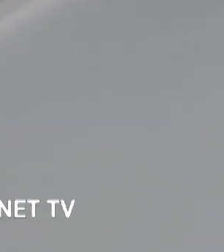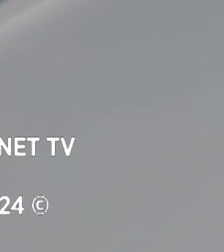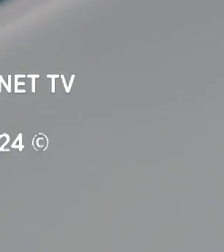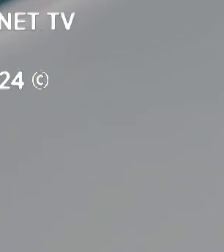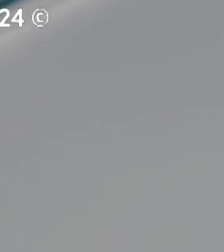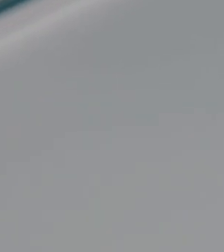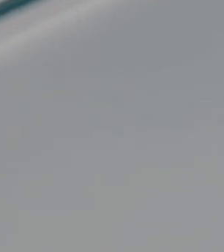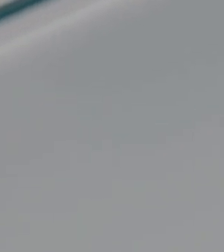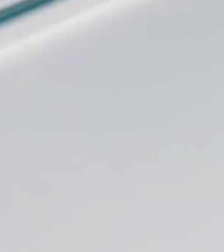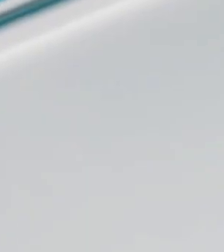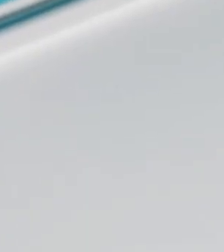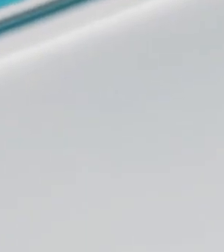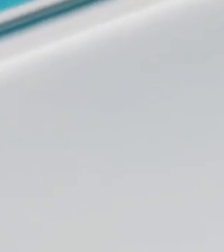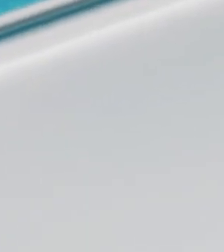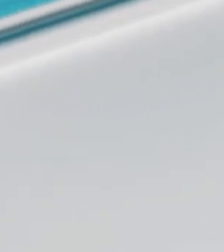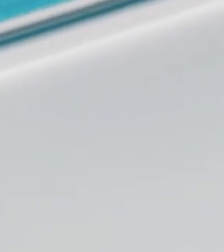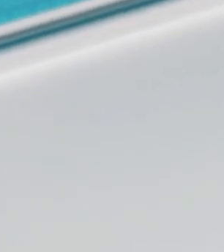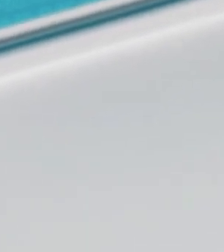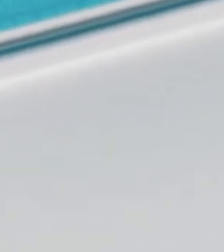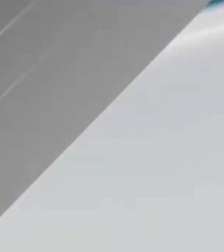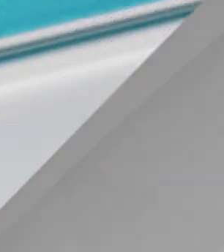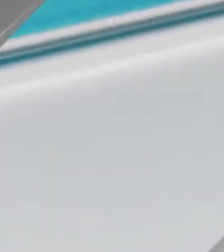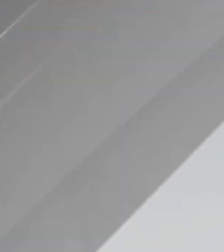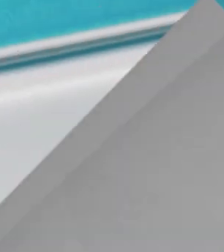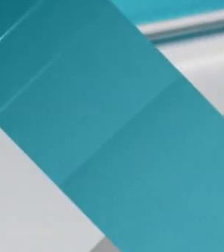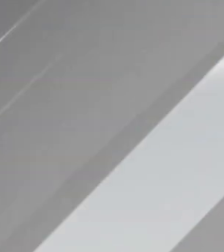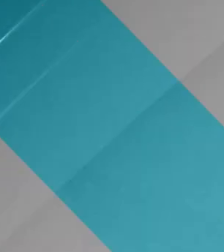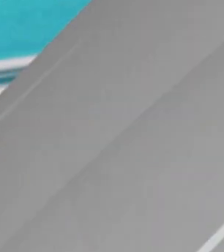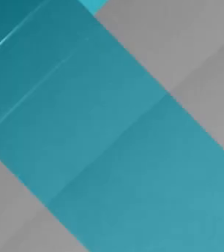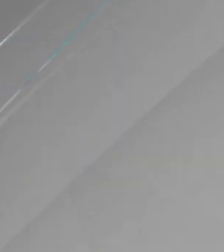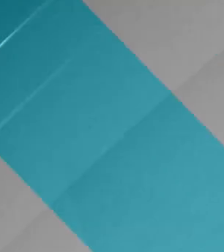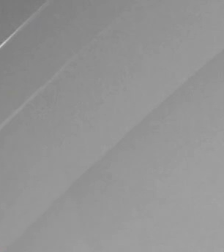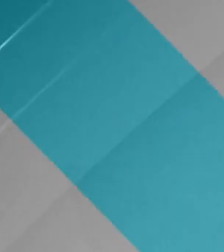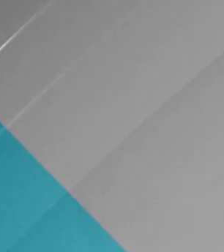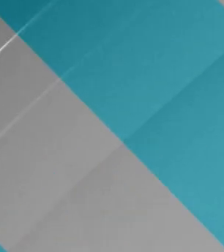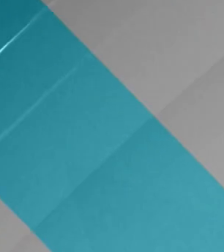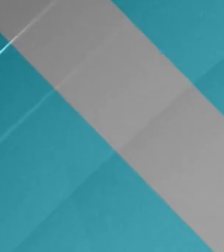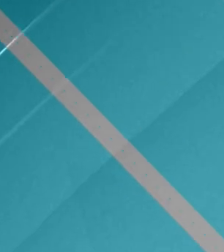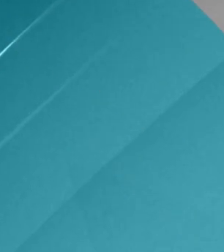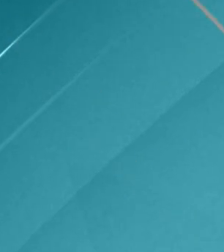kişilere kurban düşer Şafi mezhebine göre evde hia girebiliyor muyum